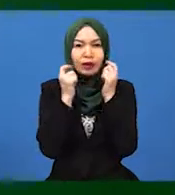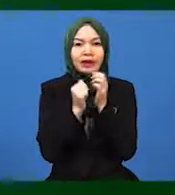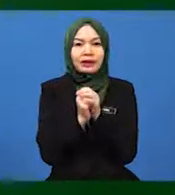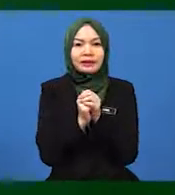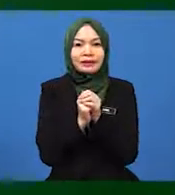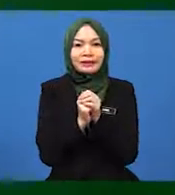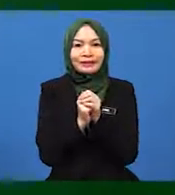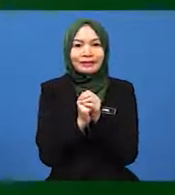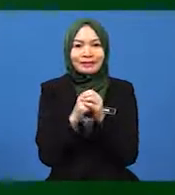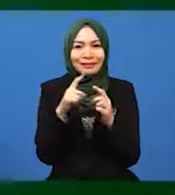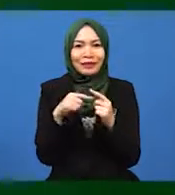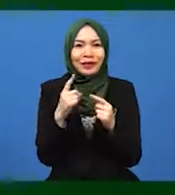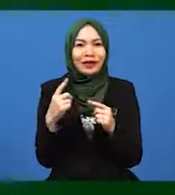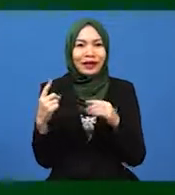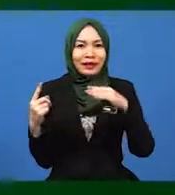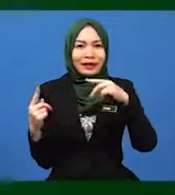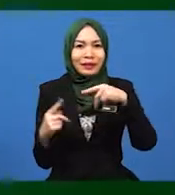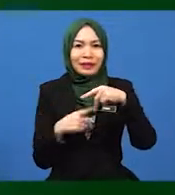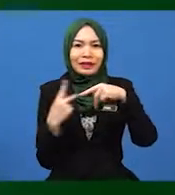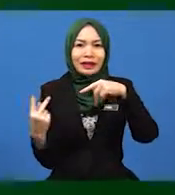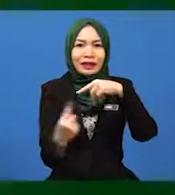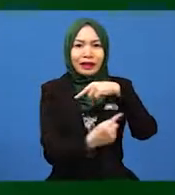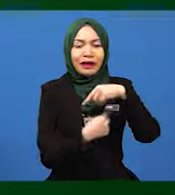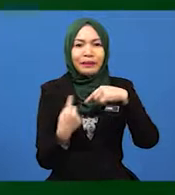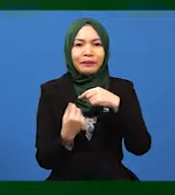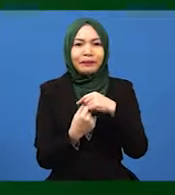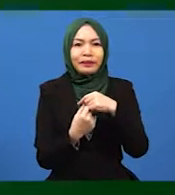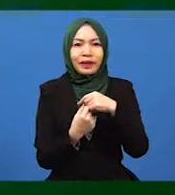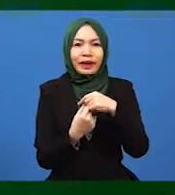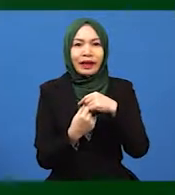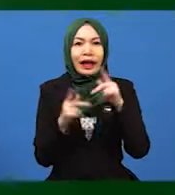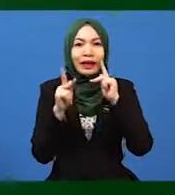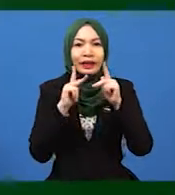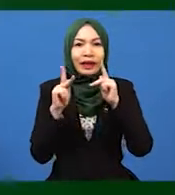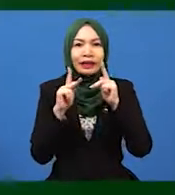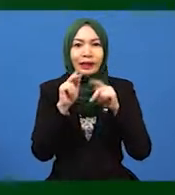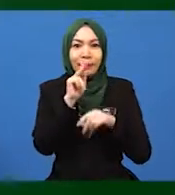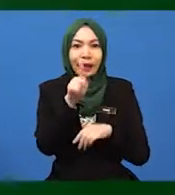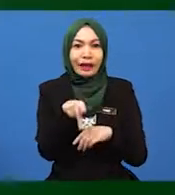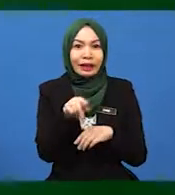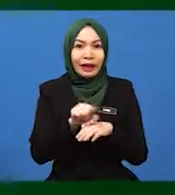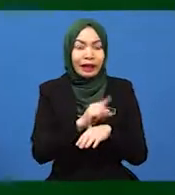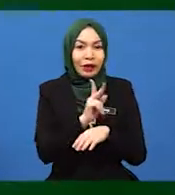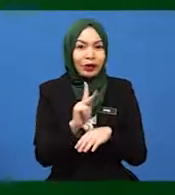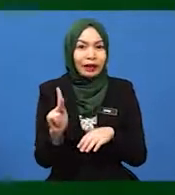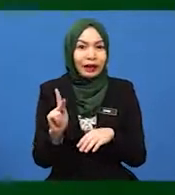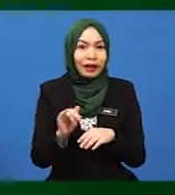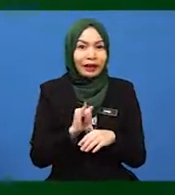di tempat awam. Jadi, kata perintah yang digunakan ialah